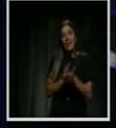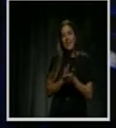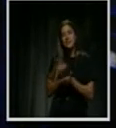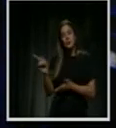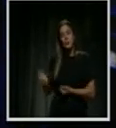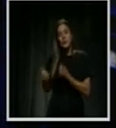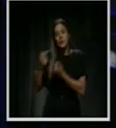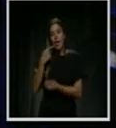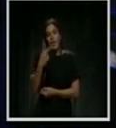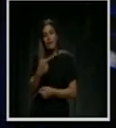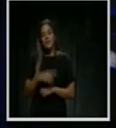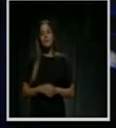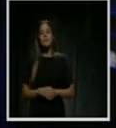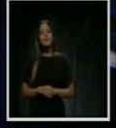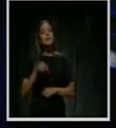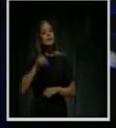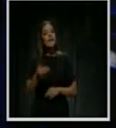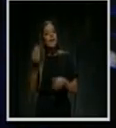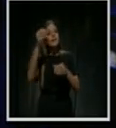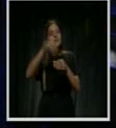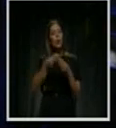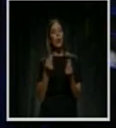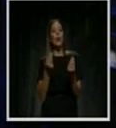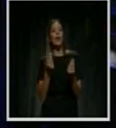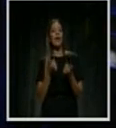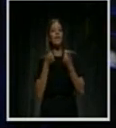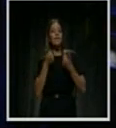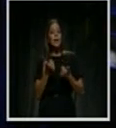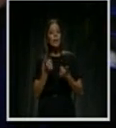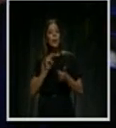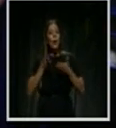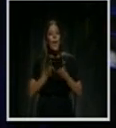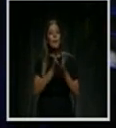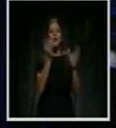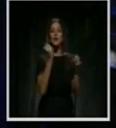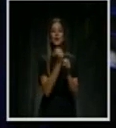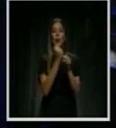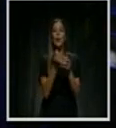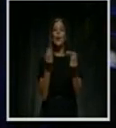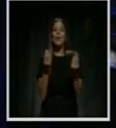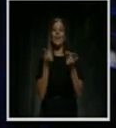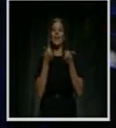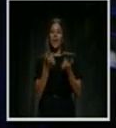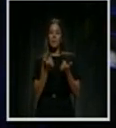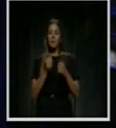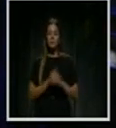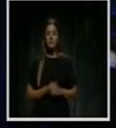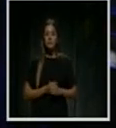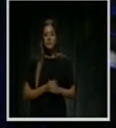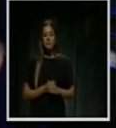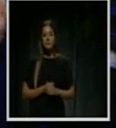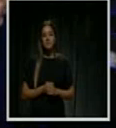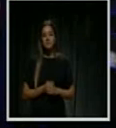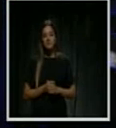huma kollha investimenti. Mhux biss ta' kwalità ma li joħolqu karriri ta' kwalità. Llum nistgħu niftaħru dwar pajjiż fejn il-credit